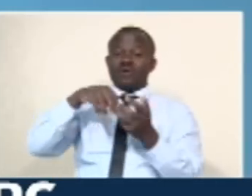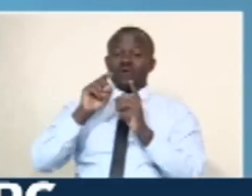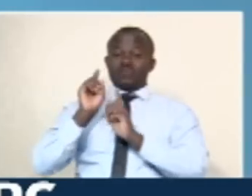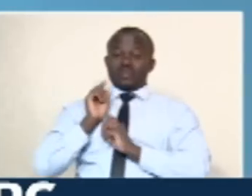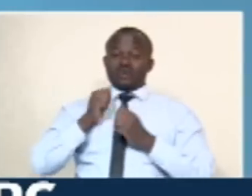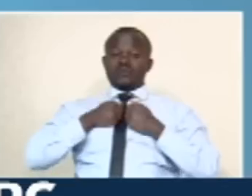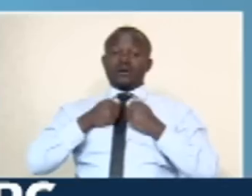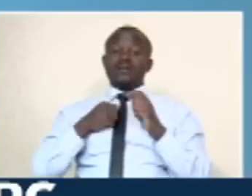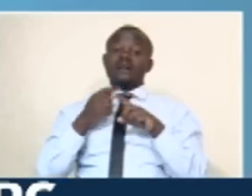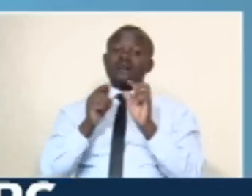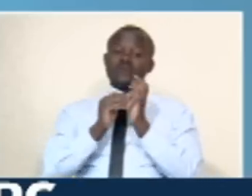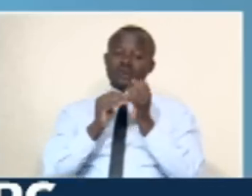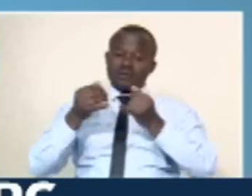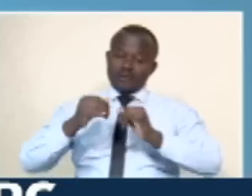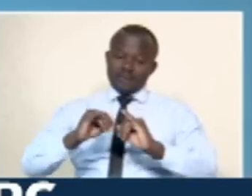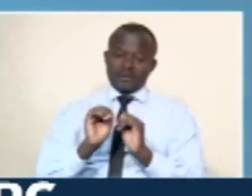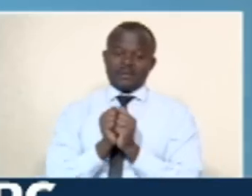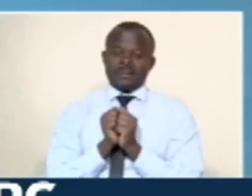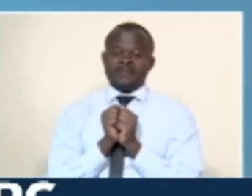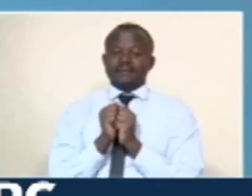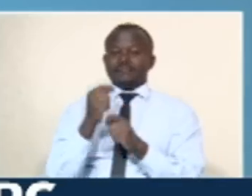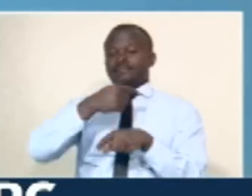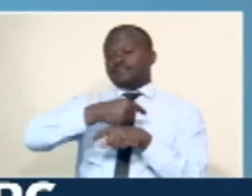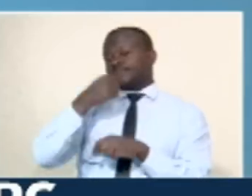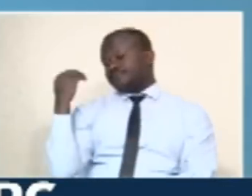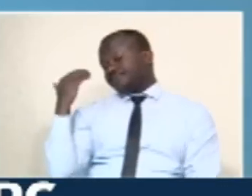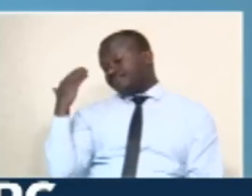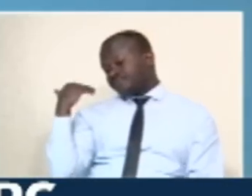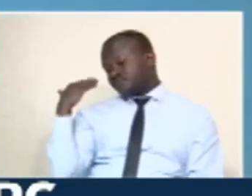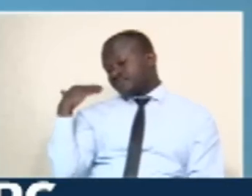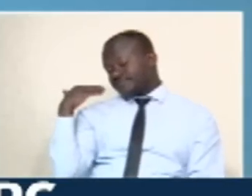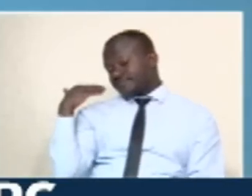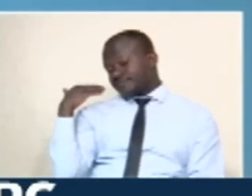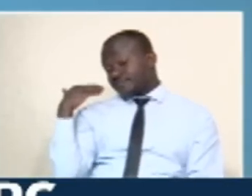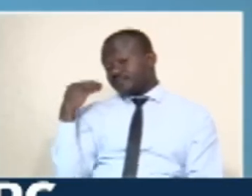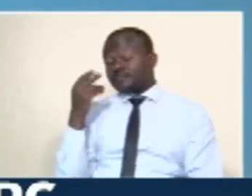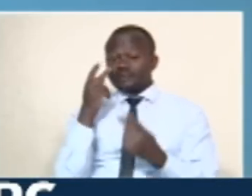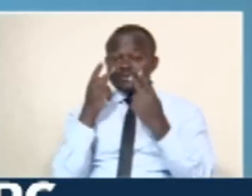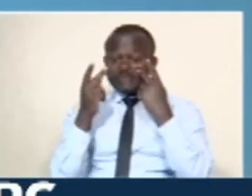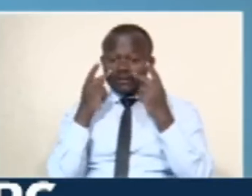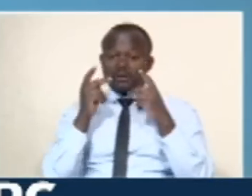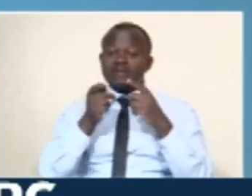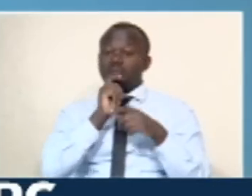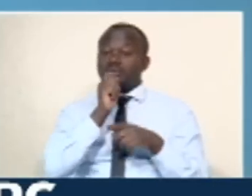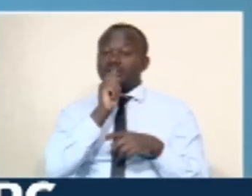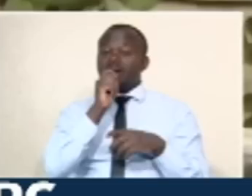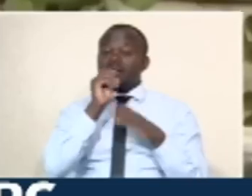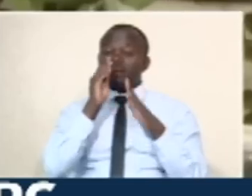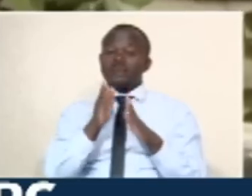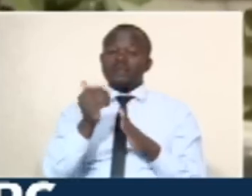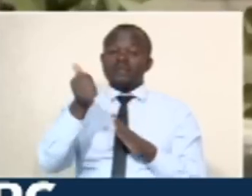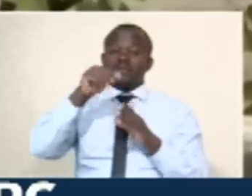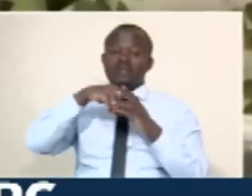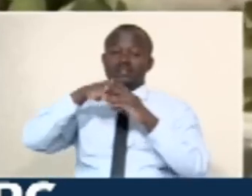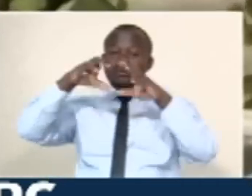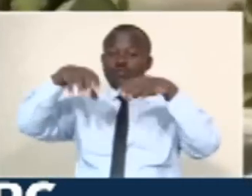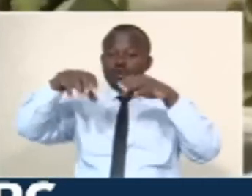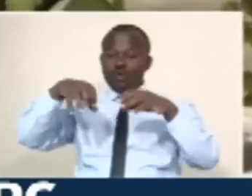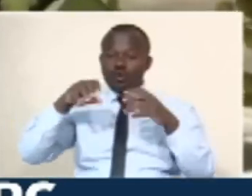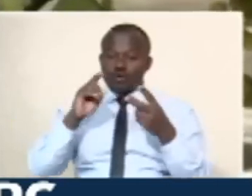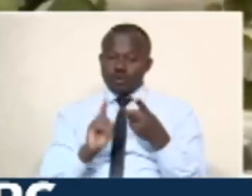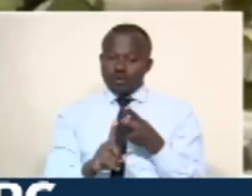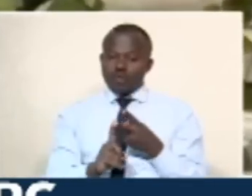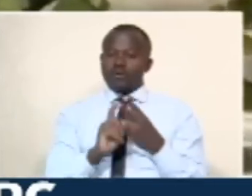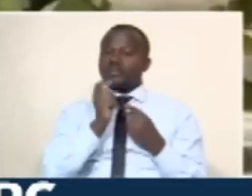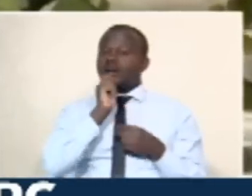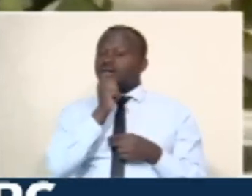ndetse ujya unabishyira mu bikorwa. Mu minsi ishize rero mwabarabibonye mu itangazamakuru ryaba iryo muri Congo,